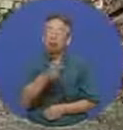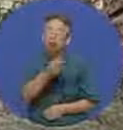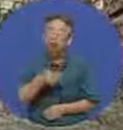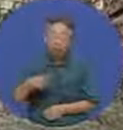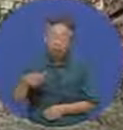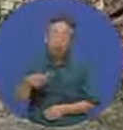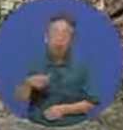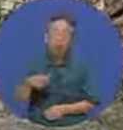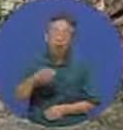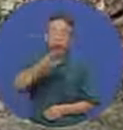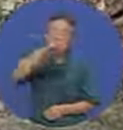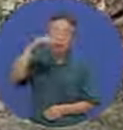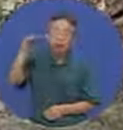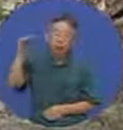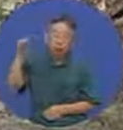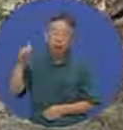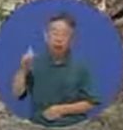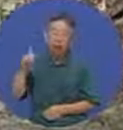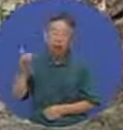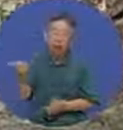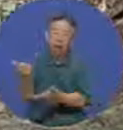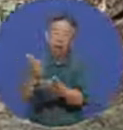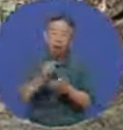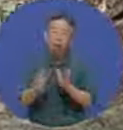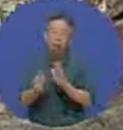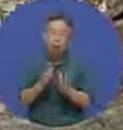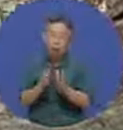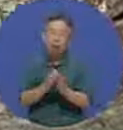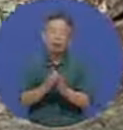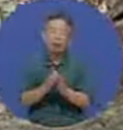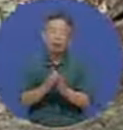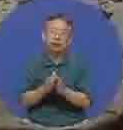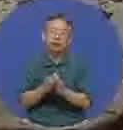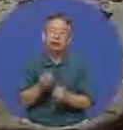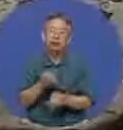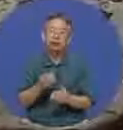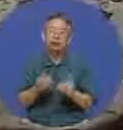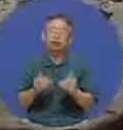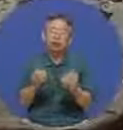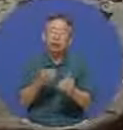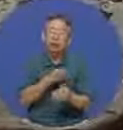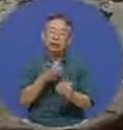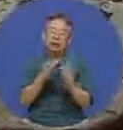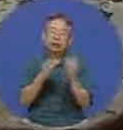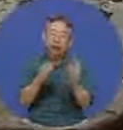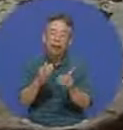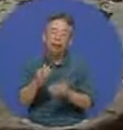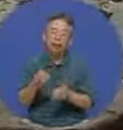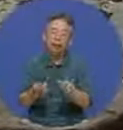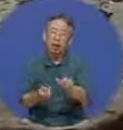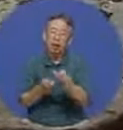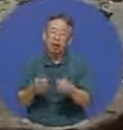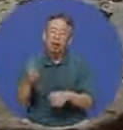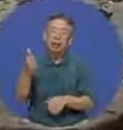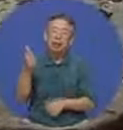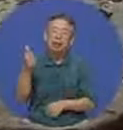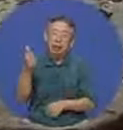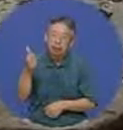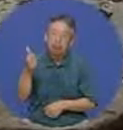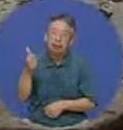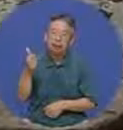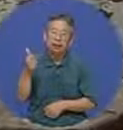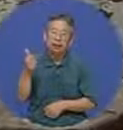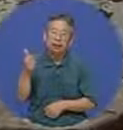なし推進委員会事務局で東室振興局企画産業課の畑下さんにキャンペーンの狙いなどを伺いました